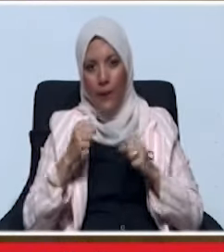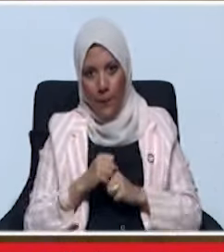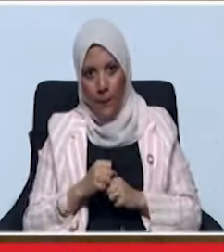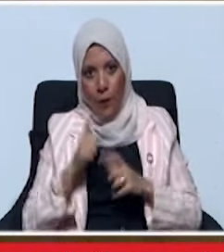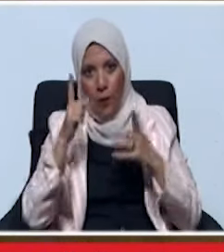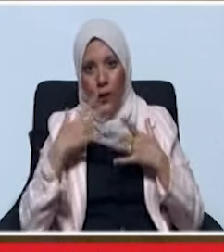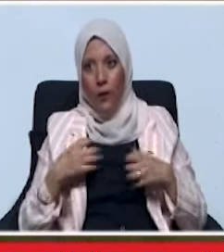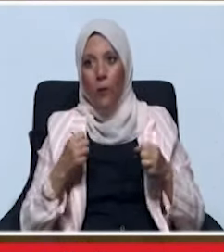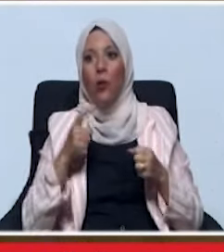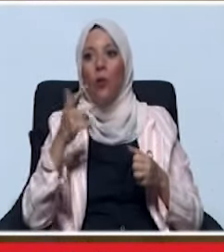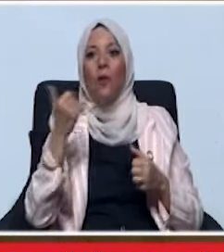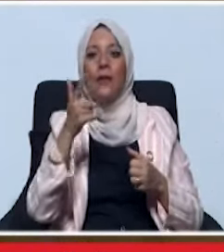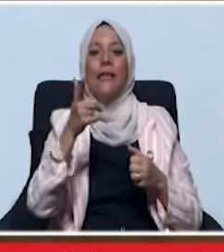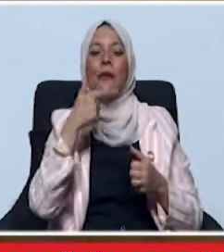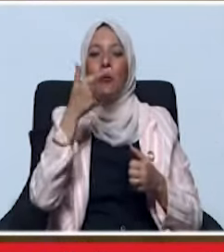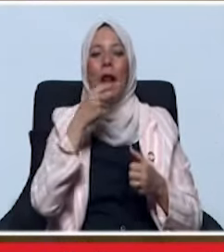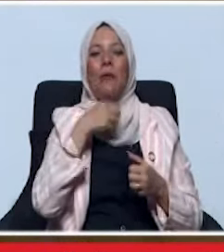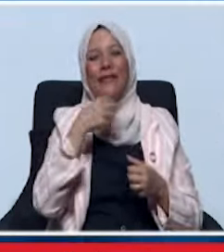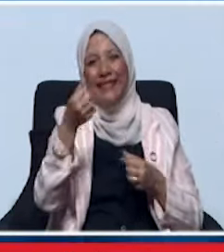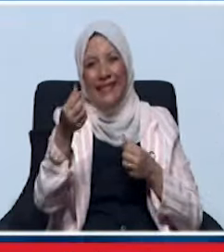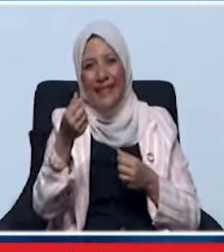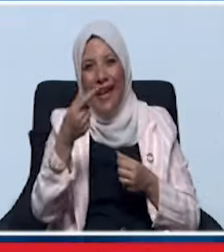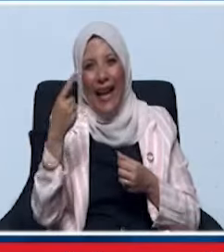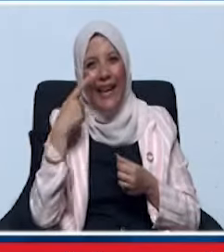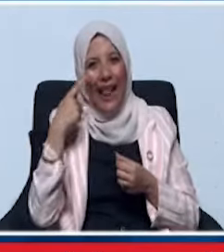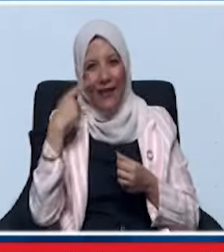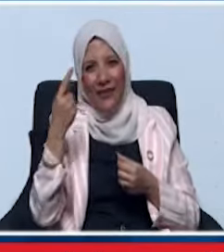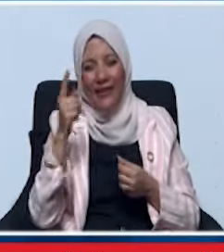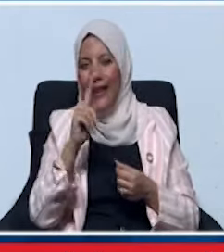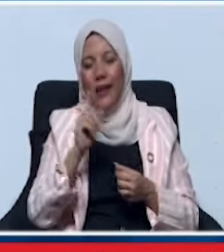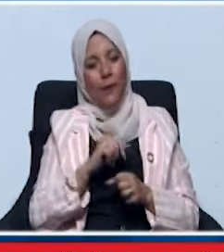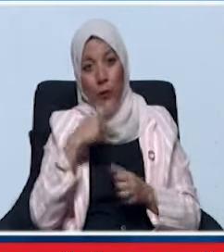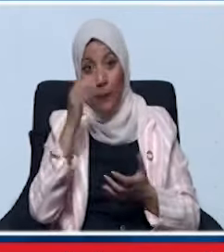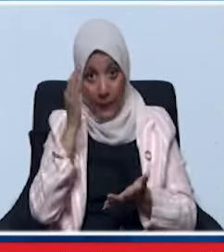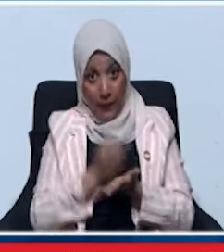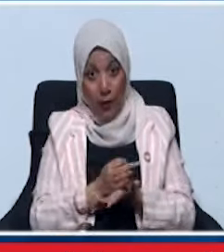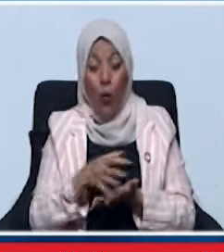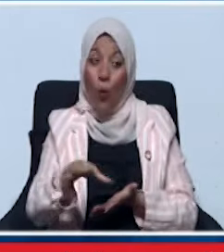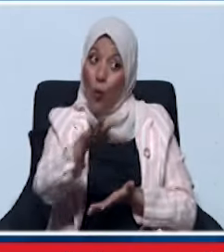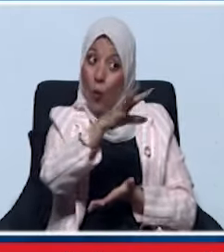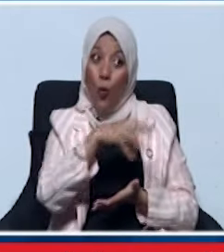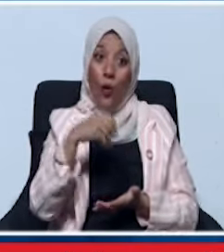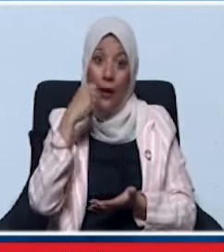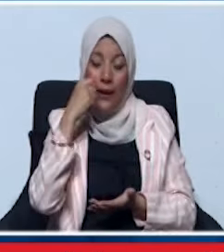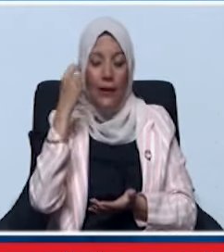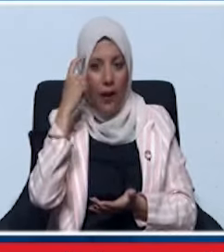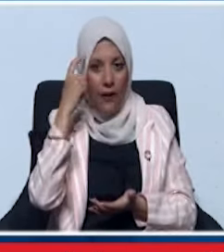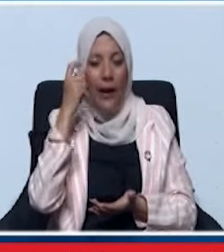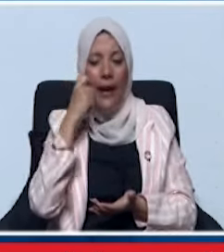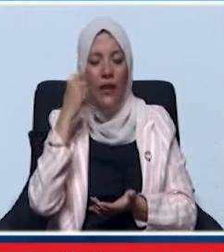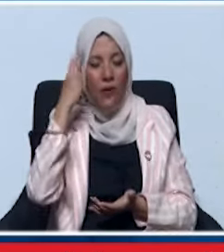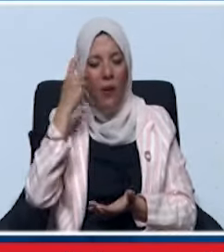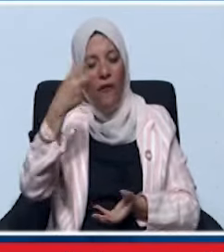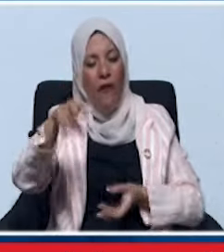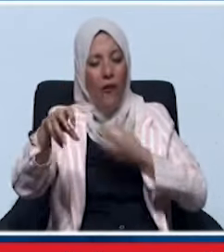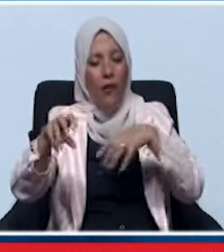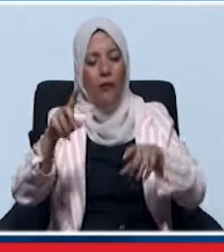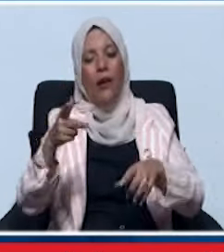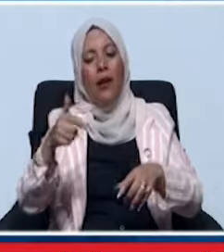عسى بس يعني. انت بس مجامل بس. لا والله دي حقيقه، ومش انا بس، خلي بال حضرتك ده كل الناس عارفه ده، وخلي بالك الناس بتفرق ما بين